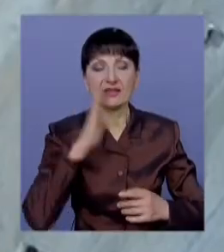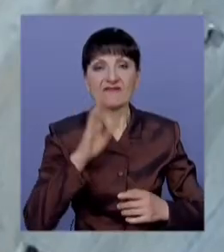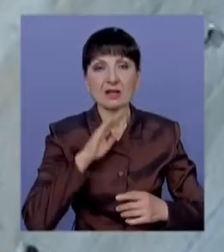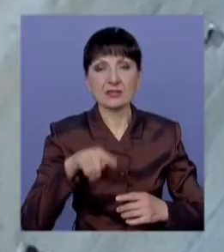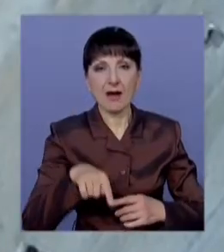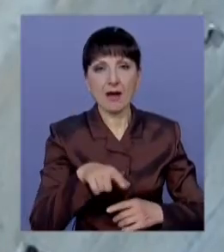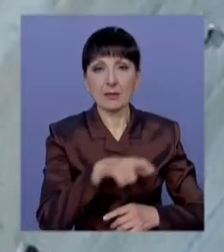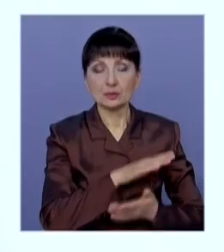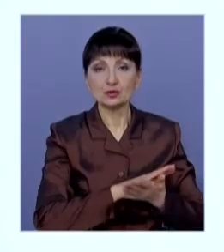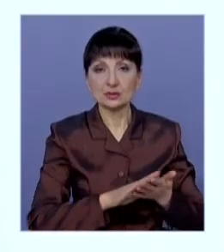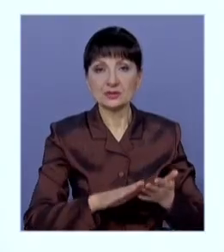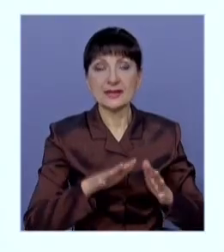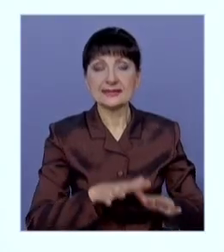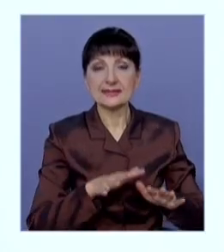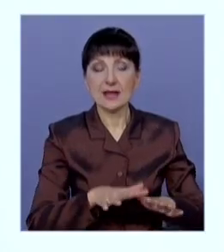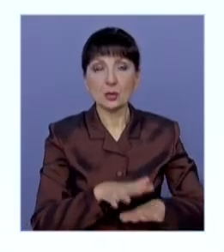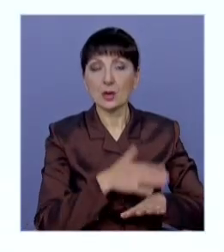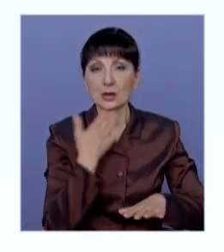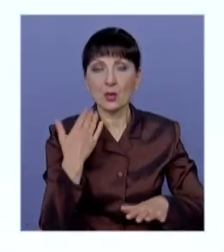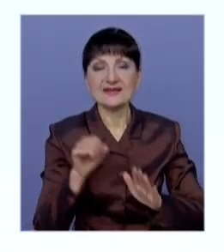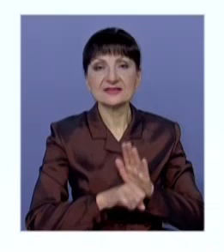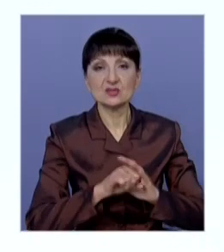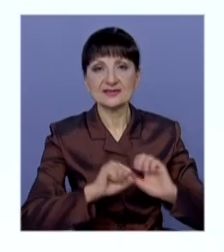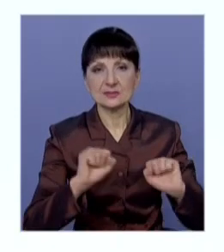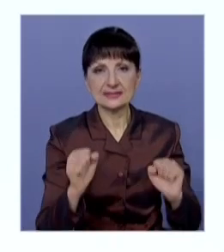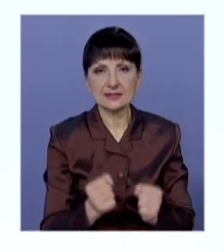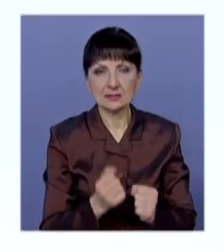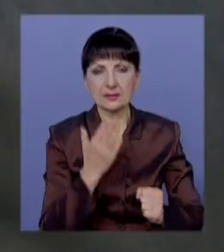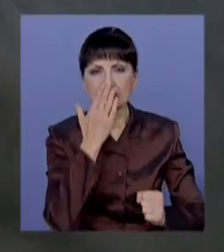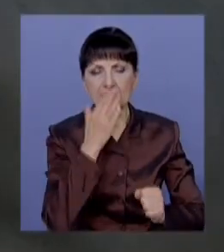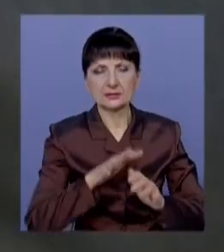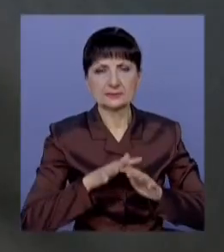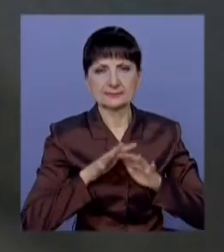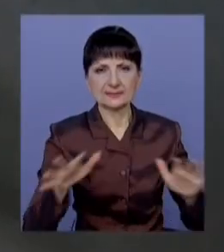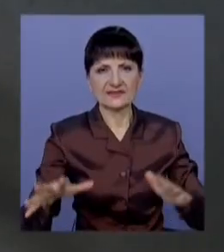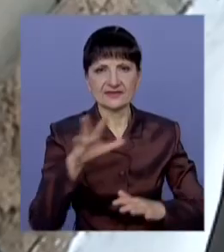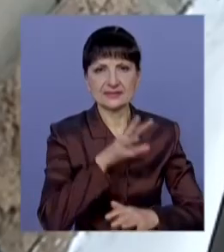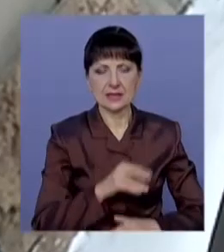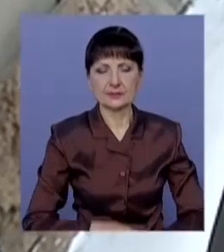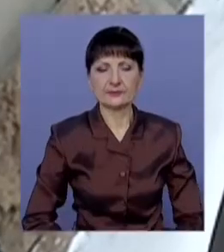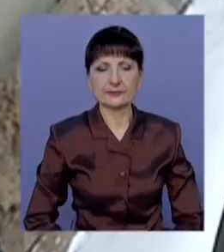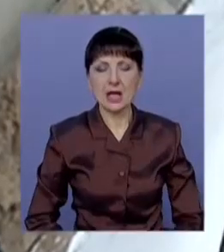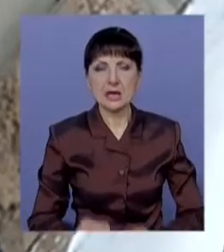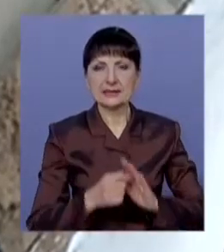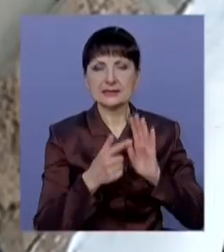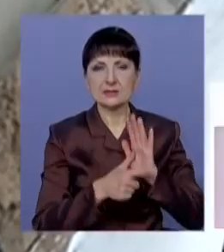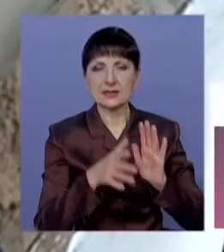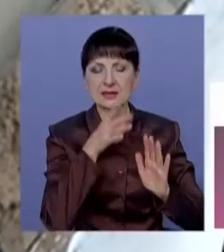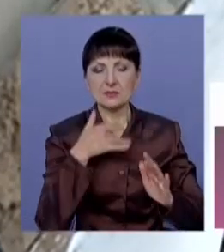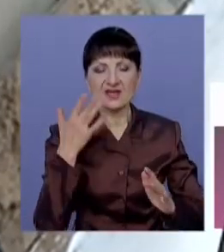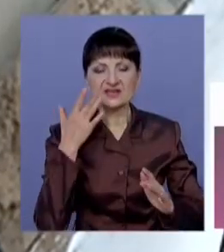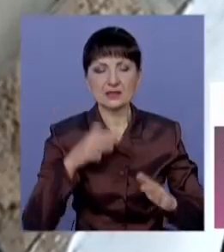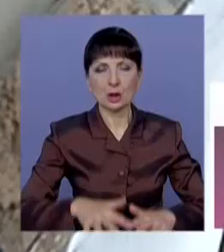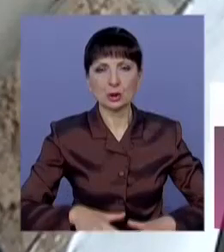канале проточная и подолгу не застаивается. Но зимой она замерзает и неприятный запах стоит повсюду. За 17 лет меня все время